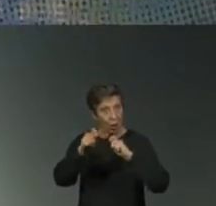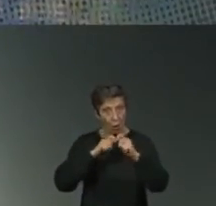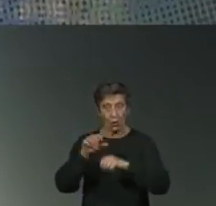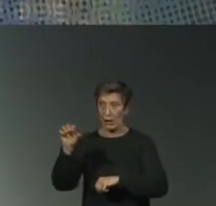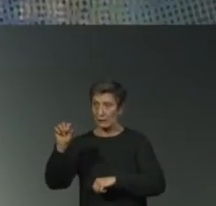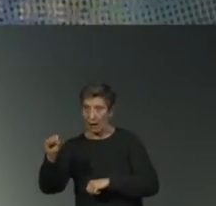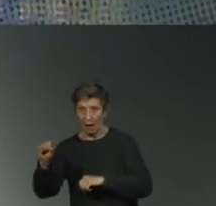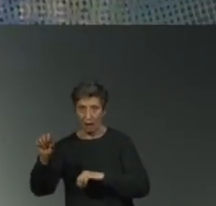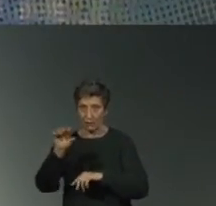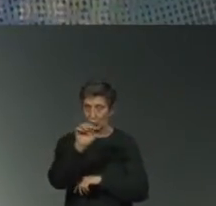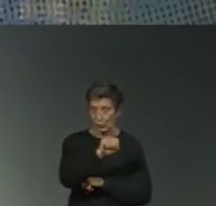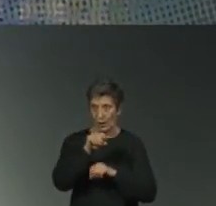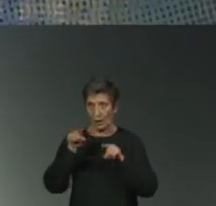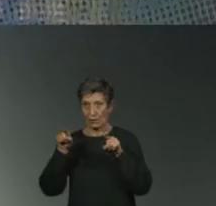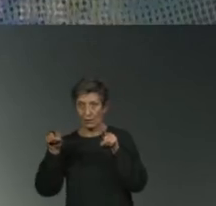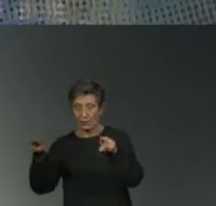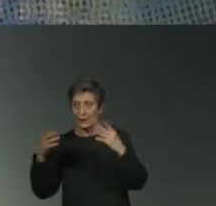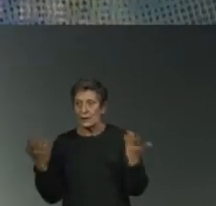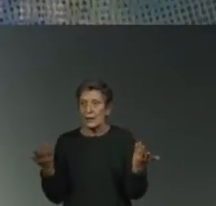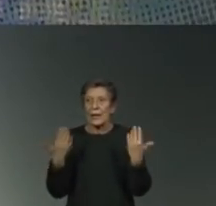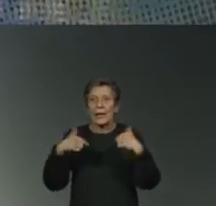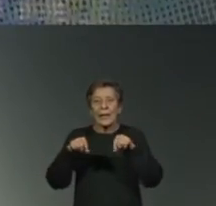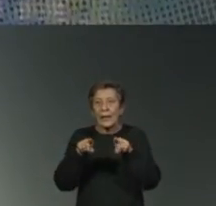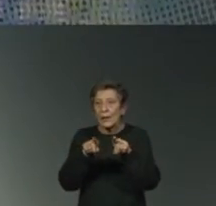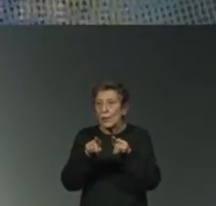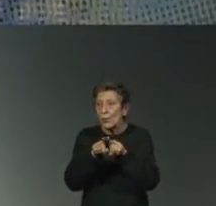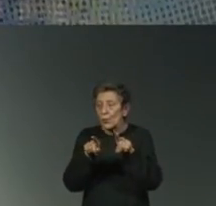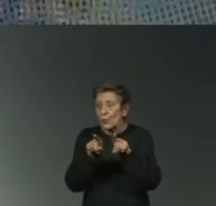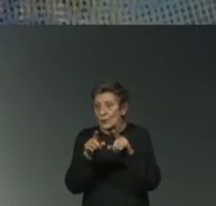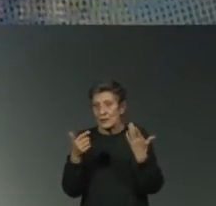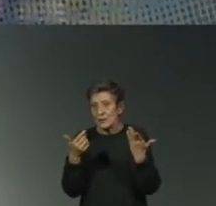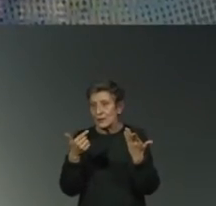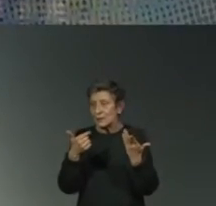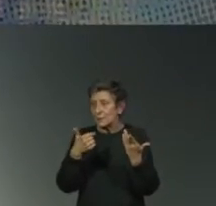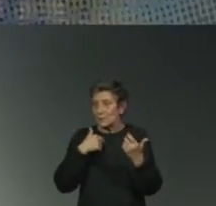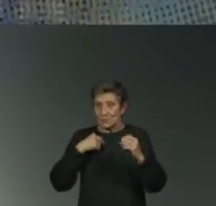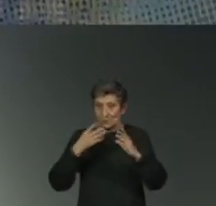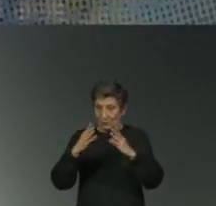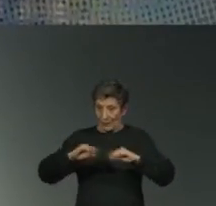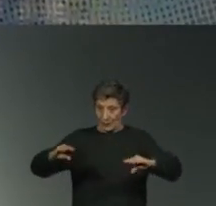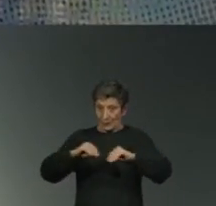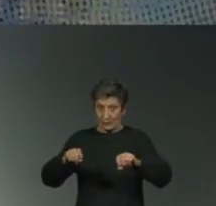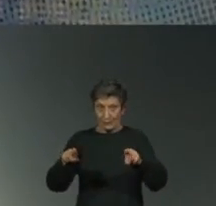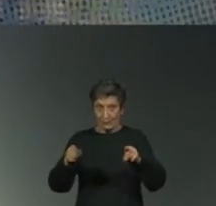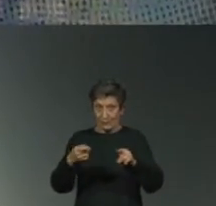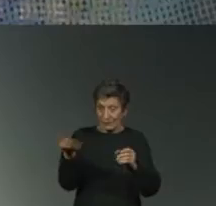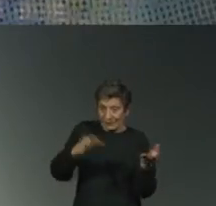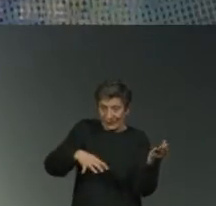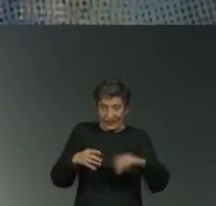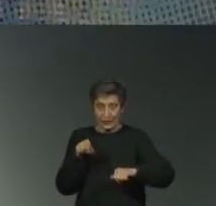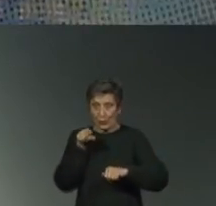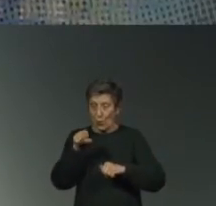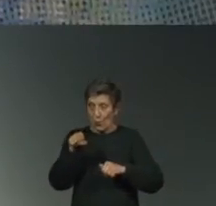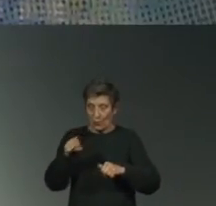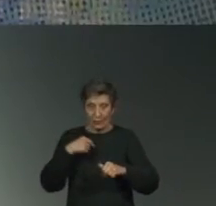et Suzanne, et surtout, et ça on va en reparler j'imagine, le fait que je fasse cheminer dans un même espace de fiction, un même espace romanesque,